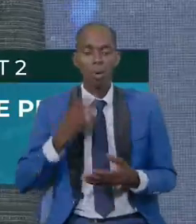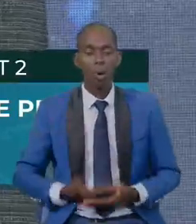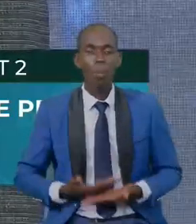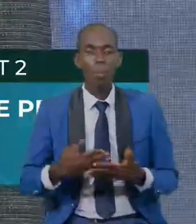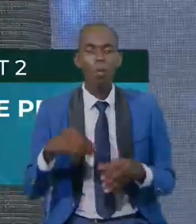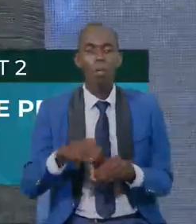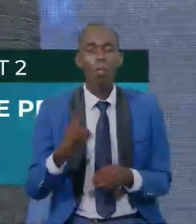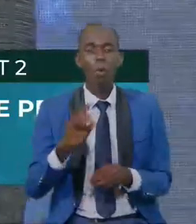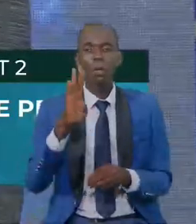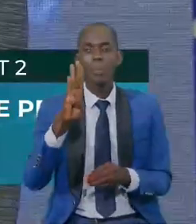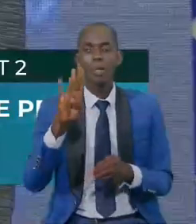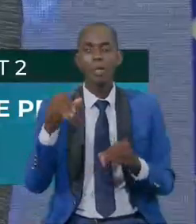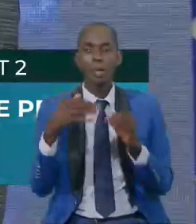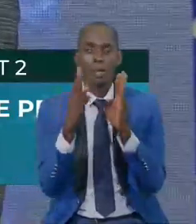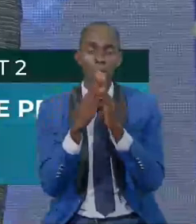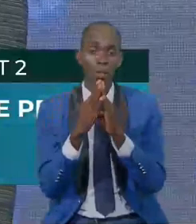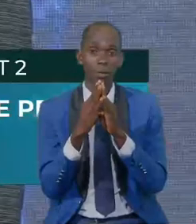était né à Bethléem.